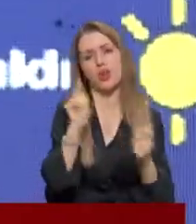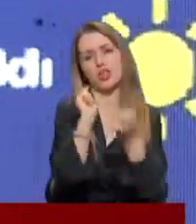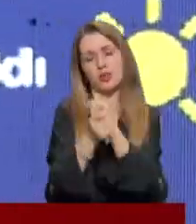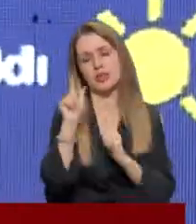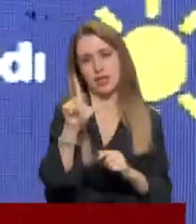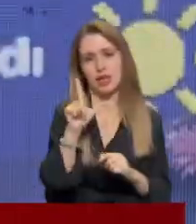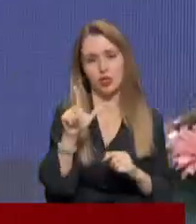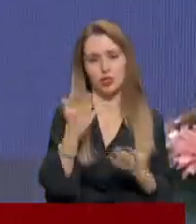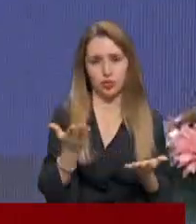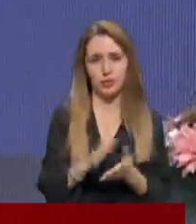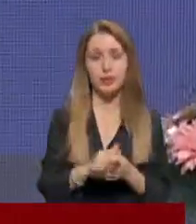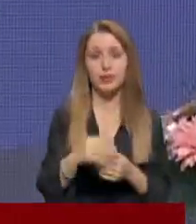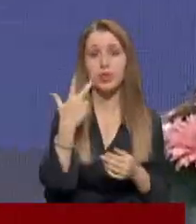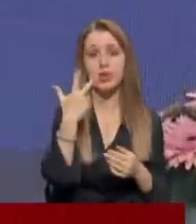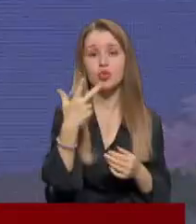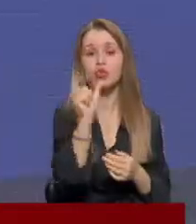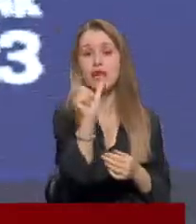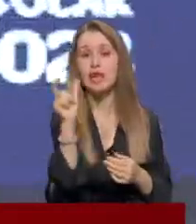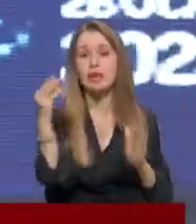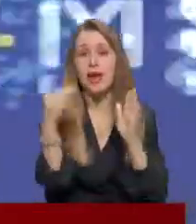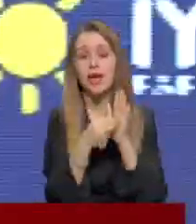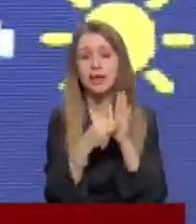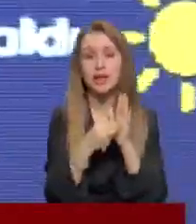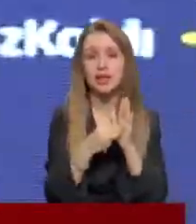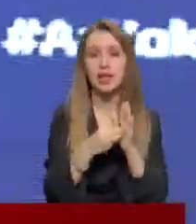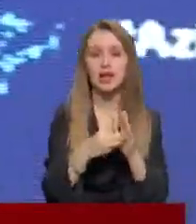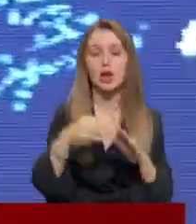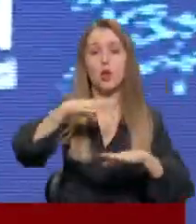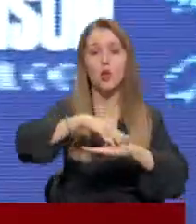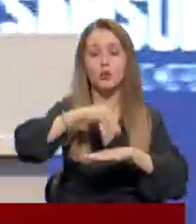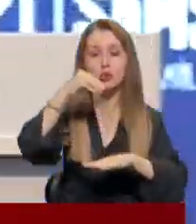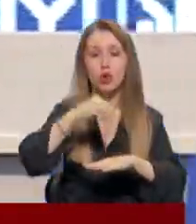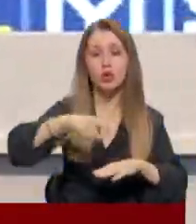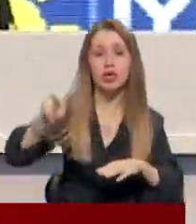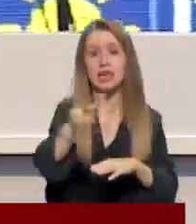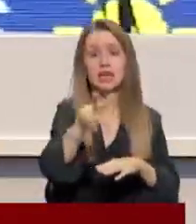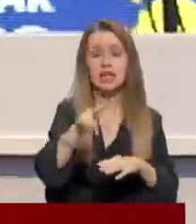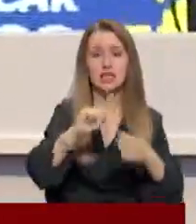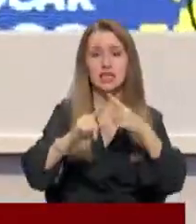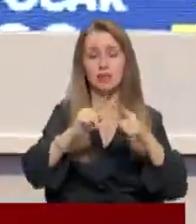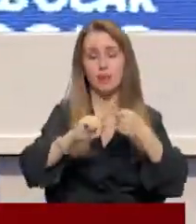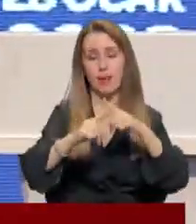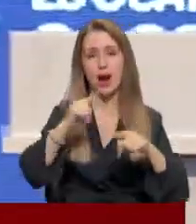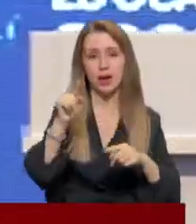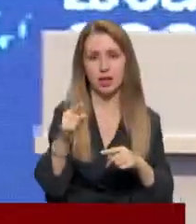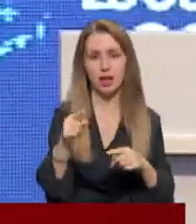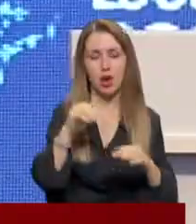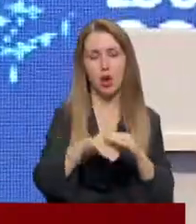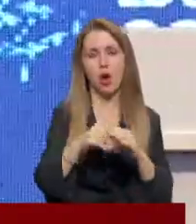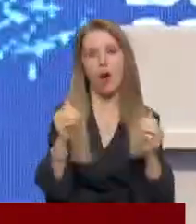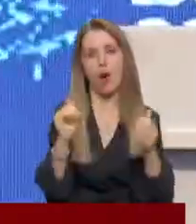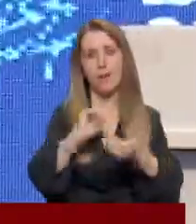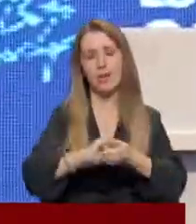çevrilmesi gerekirmiş. Üç kelime ekledik. Ne yaptılar? Komisyonda her iki siyasi parti oy